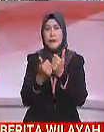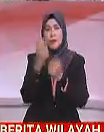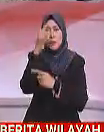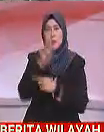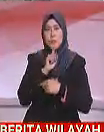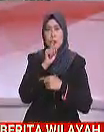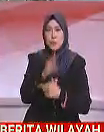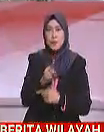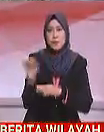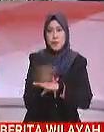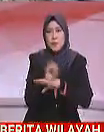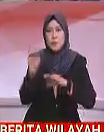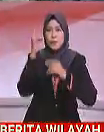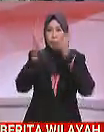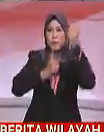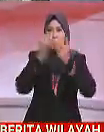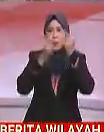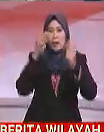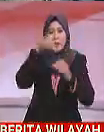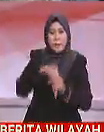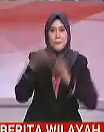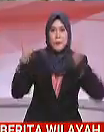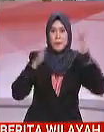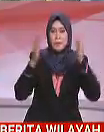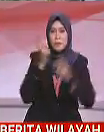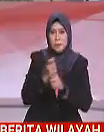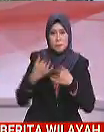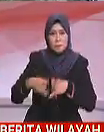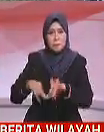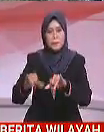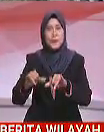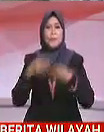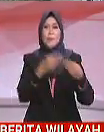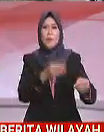untuk memastikan industri pelancongan domestik kekal relevan selain memberi